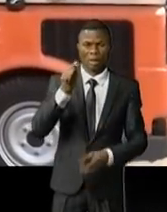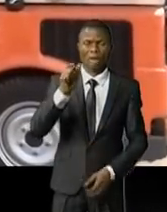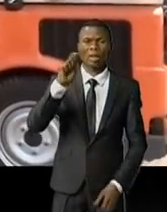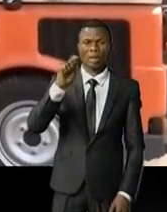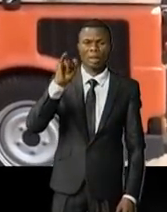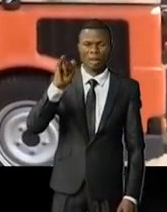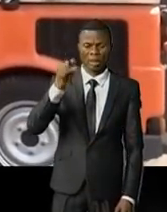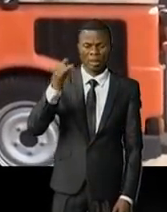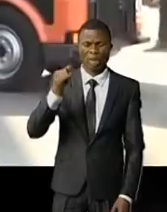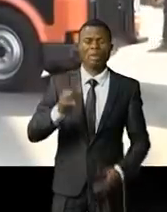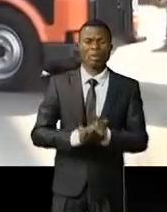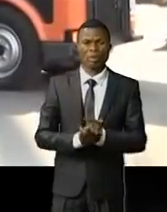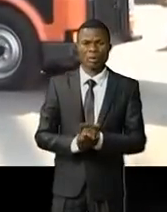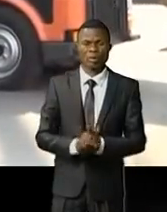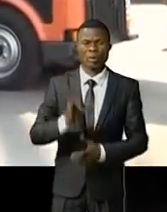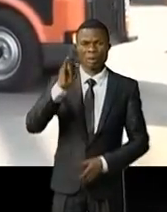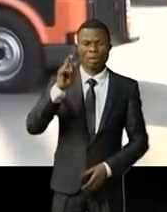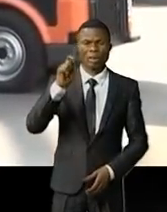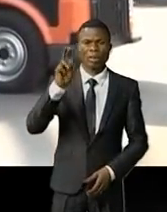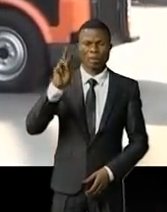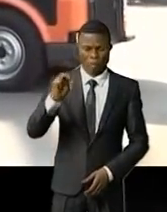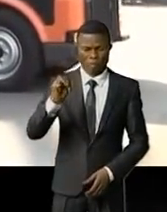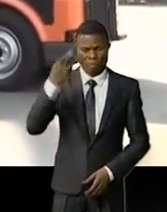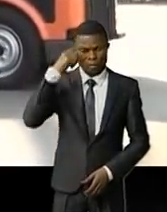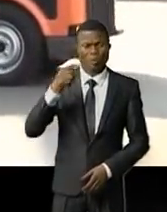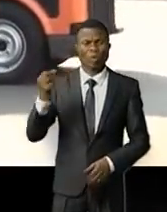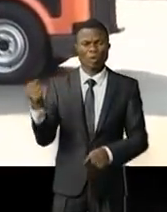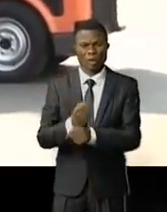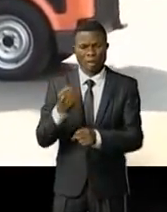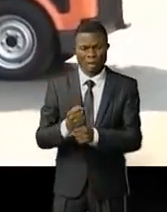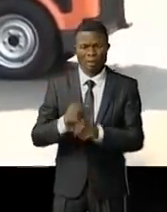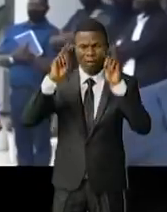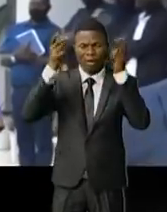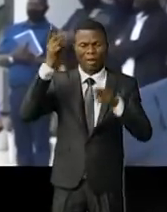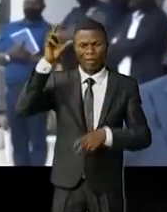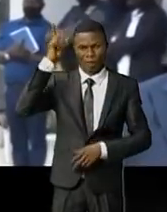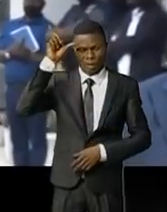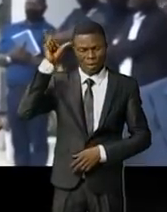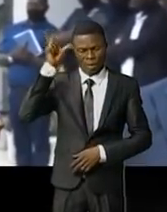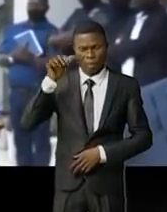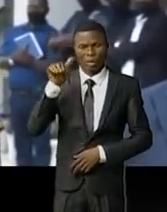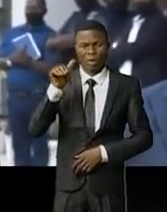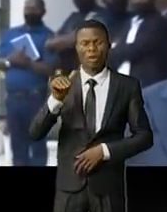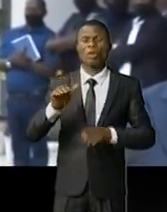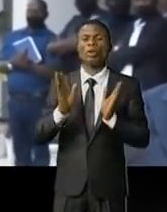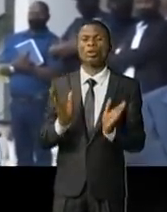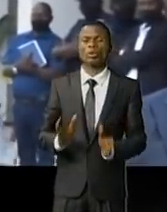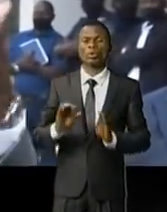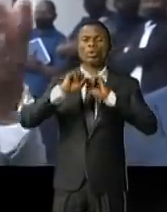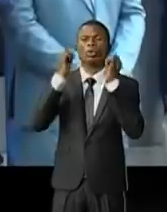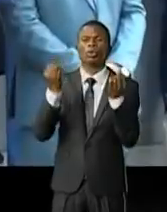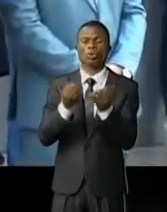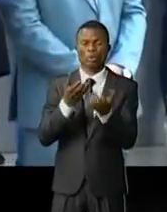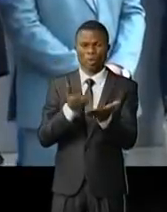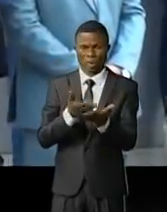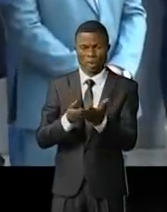International Training and Motivation, pour l'assainissement de la ville de Lubumbashi. Le directeur de cette entreprise, Trésor Mouomeno,